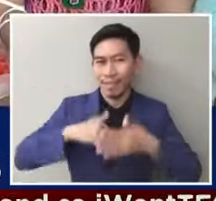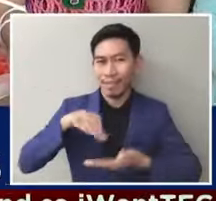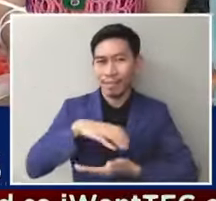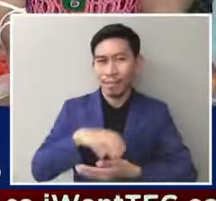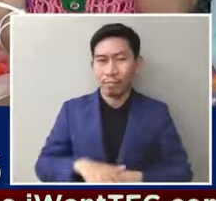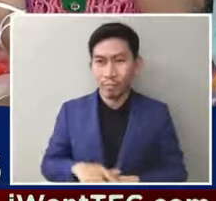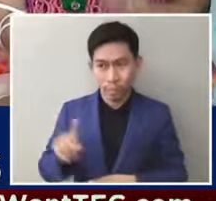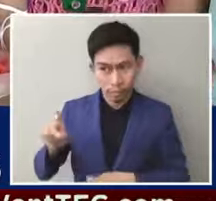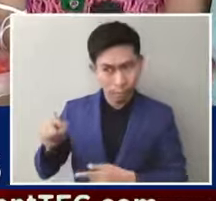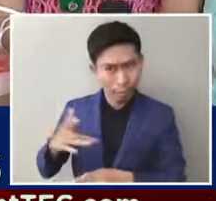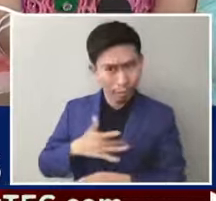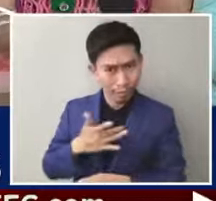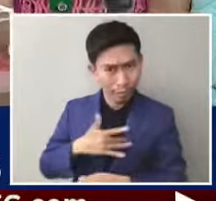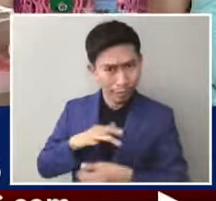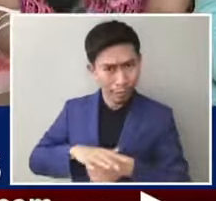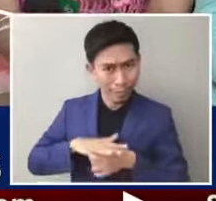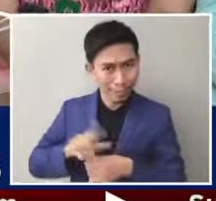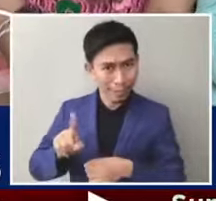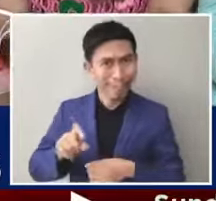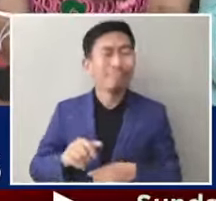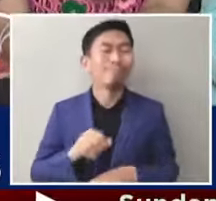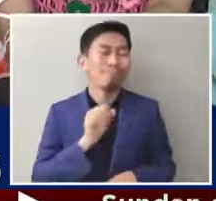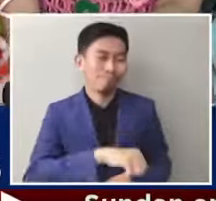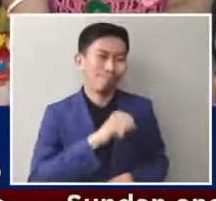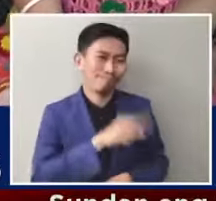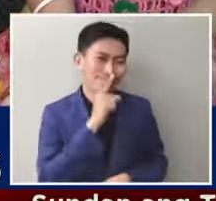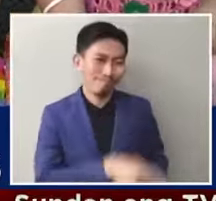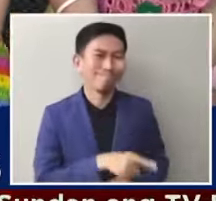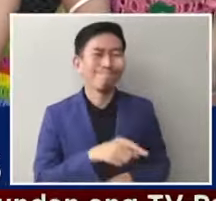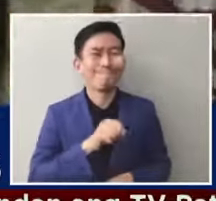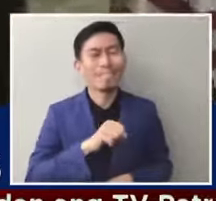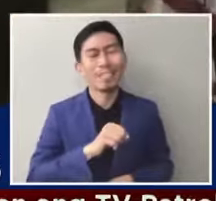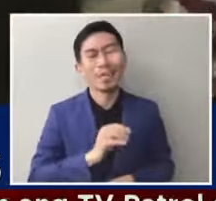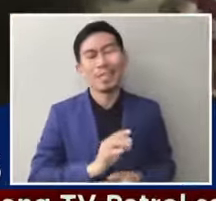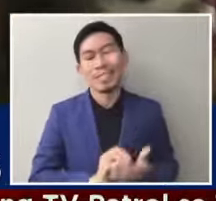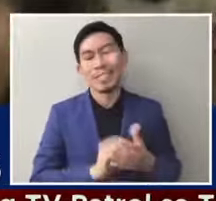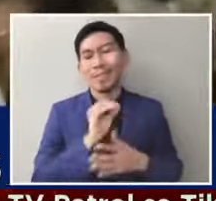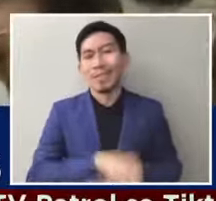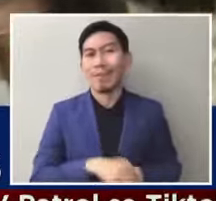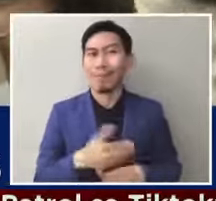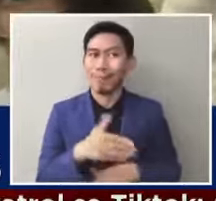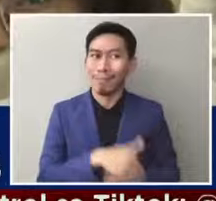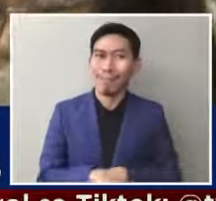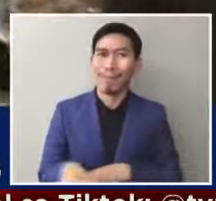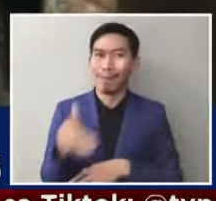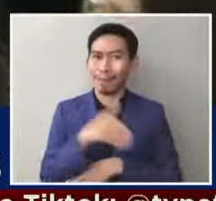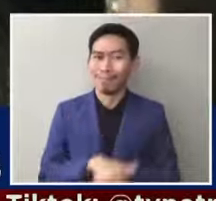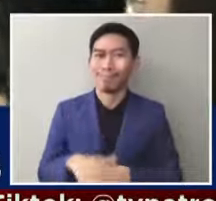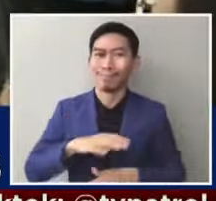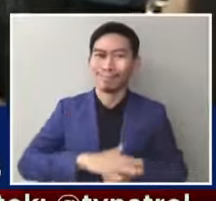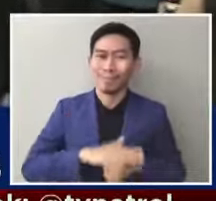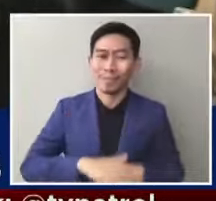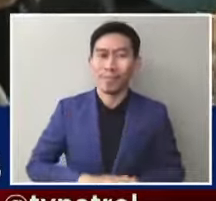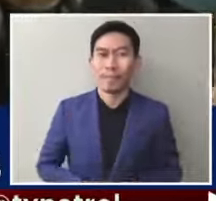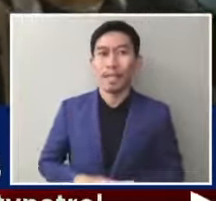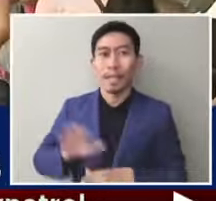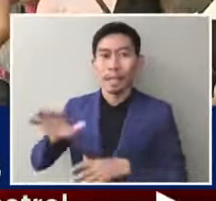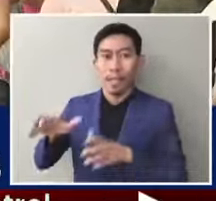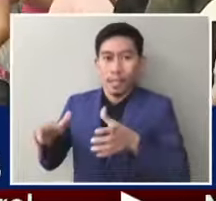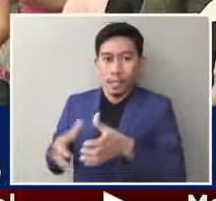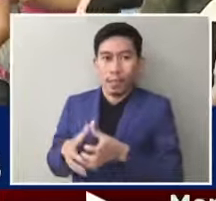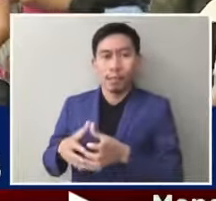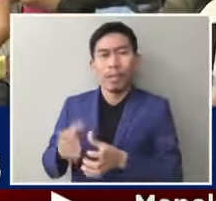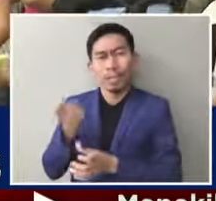concert niyo na? Siyempre po. Super. Sobra. Gabi-gabi. Naiintindihan din ng grupo ang hiling ng ilang